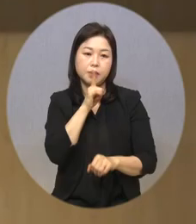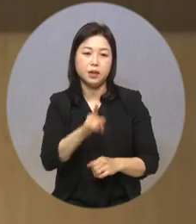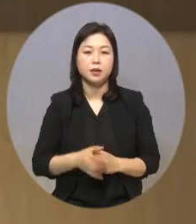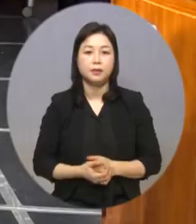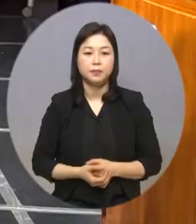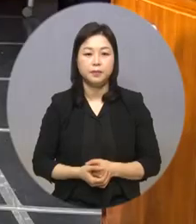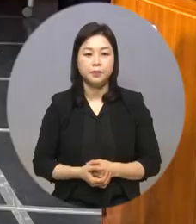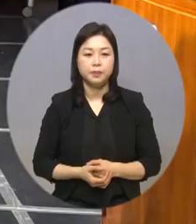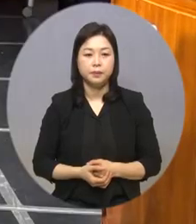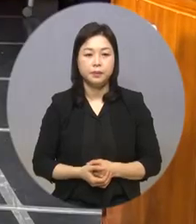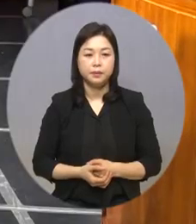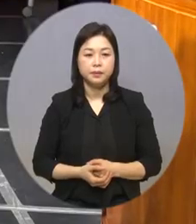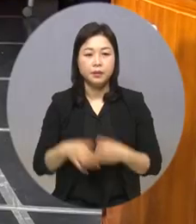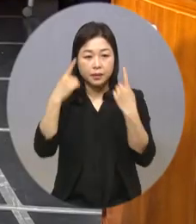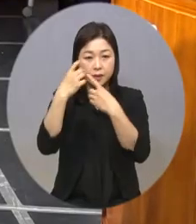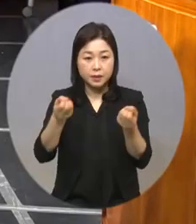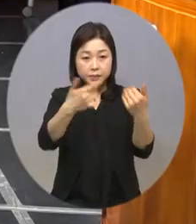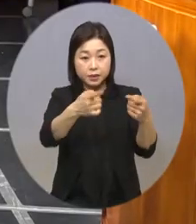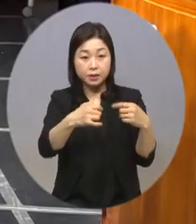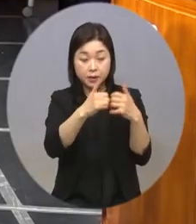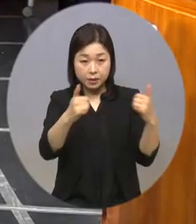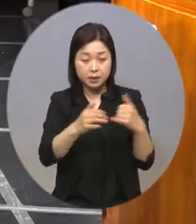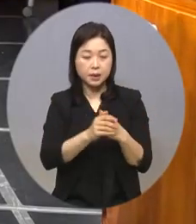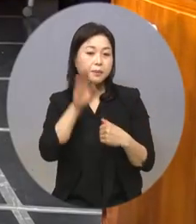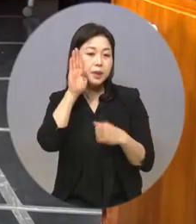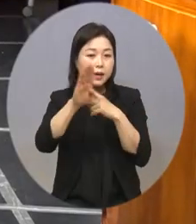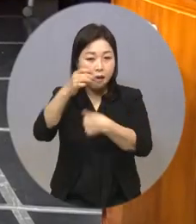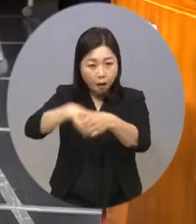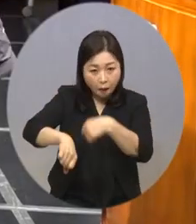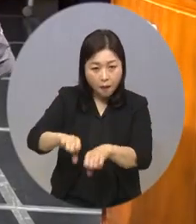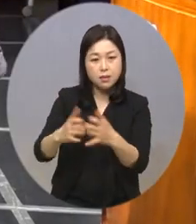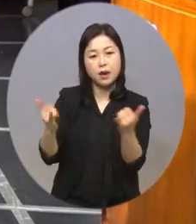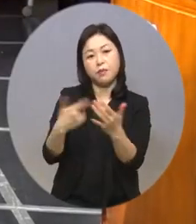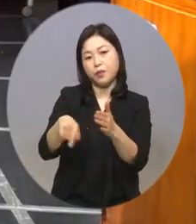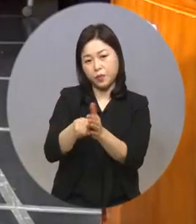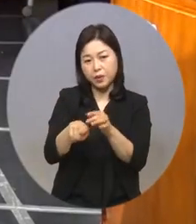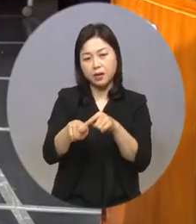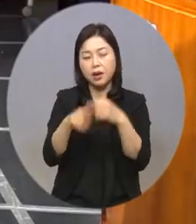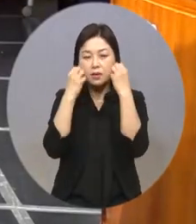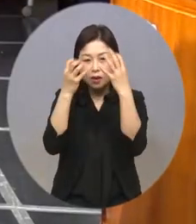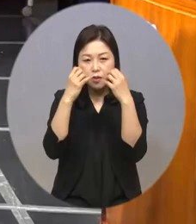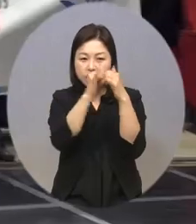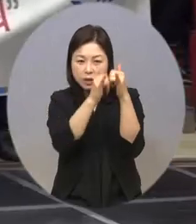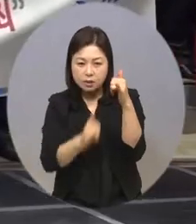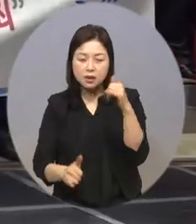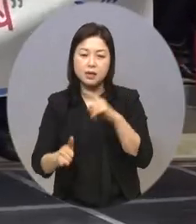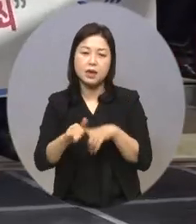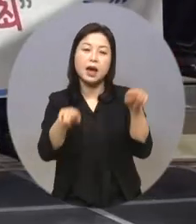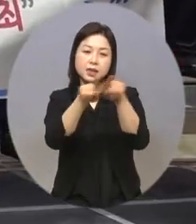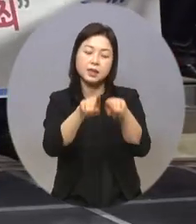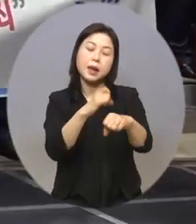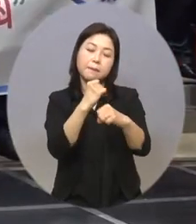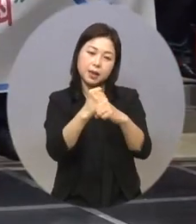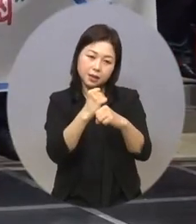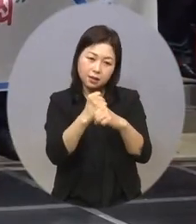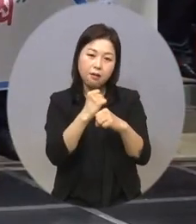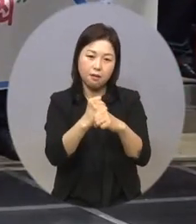강조했습니다. 기념식 참석자들은 미래 세대를 위한 새로운 역사를 함께 만들 것을